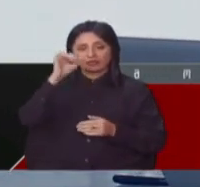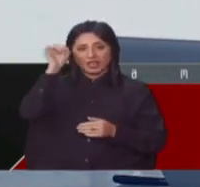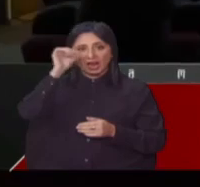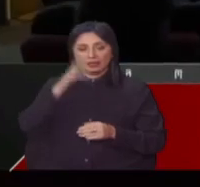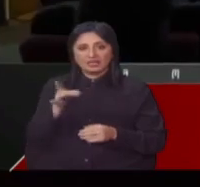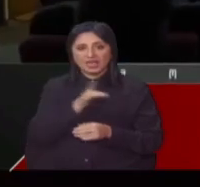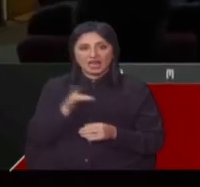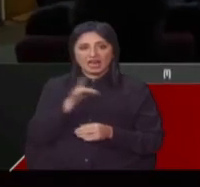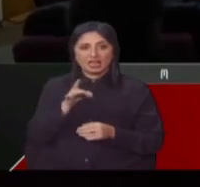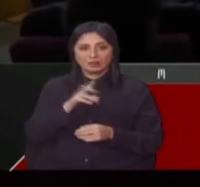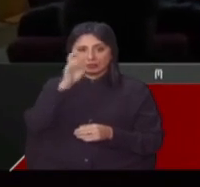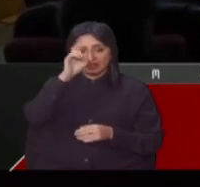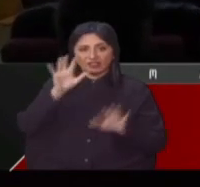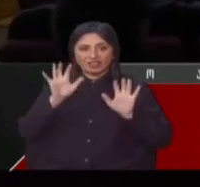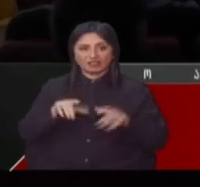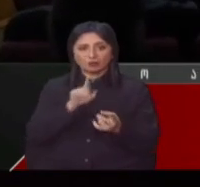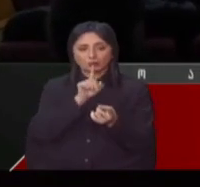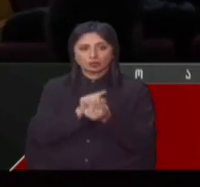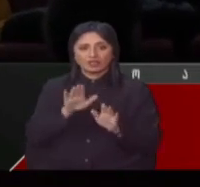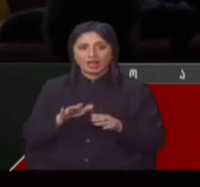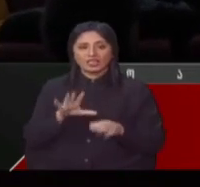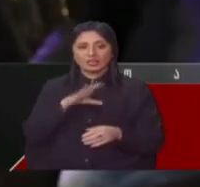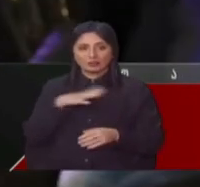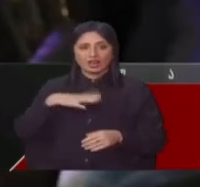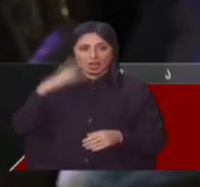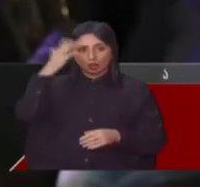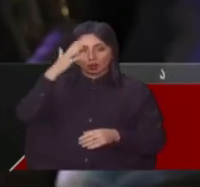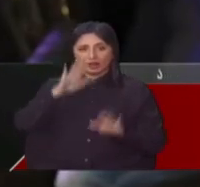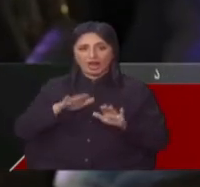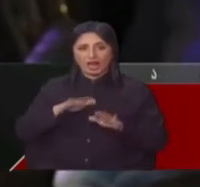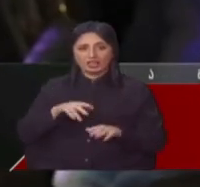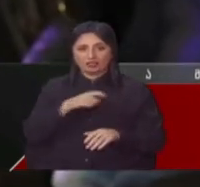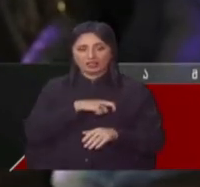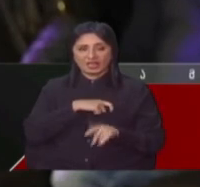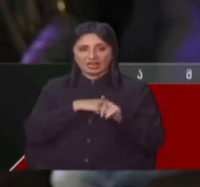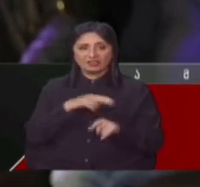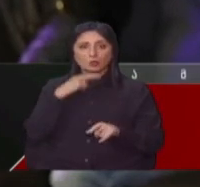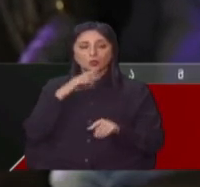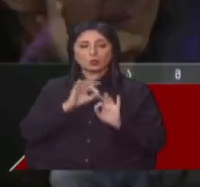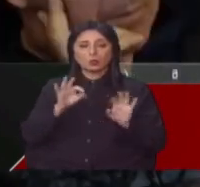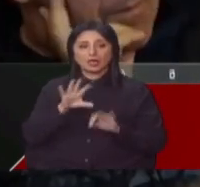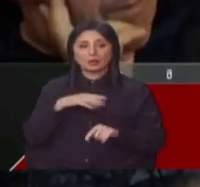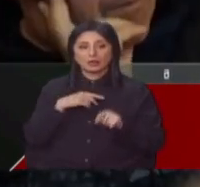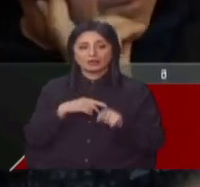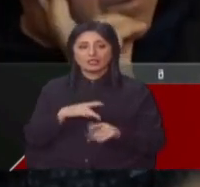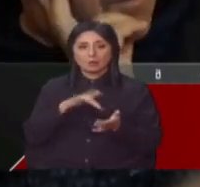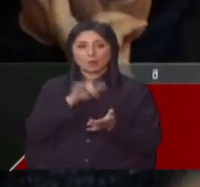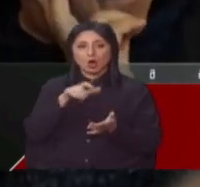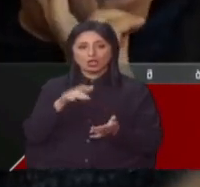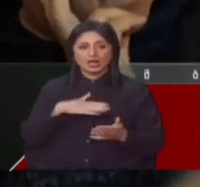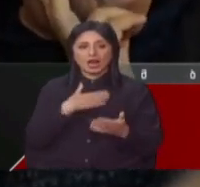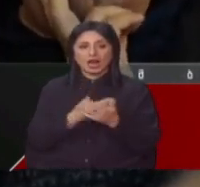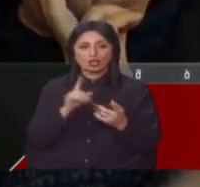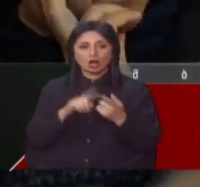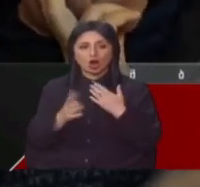აფხაზეთის ავტონომიური რესპუბლიკის მთავრობის თავმჯდომარის შეხვდა ადგილზე იმყოფებოდა ქართული ოცნების ადგილობრივი დელეგატიც. Ყურადღება გამახვილდა მოსახლეობასთან